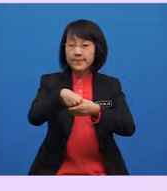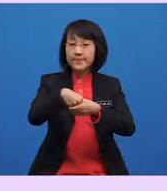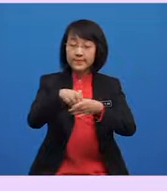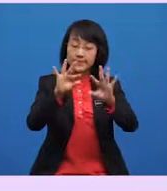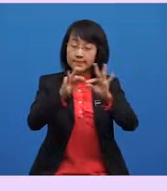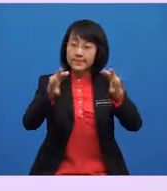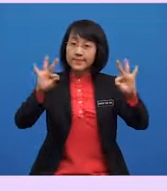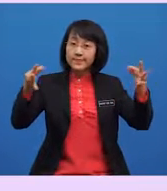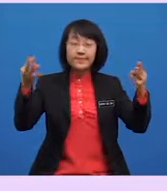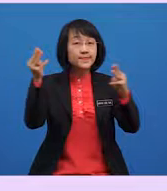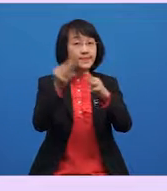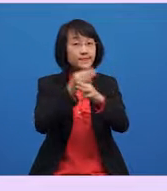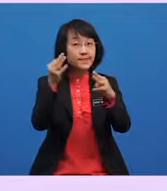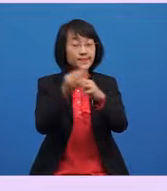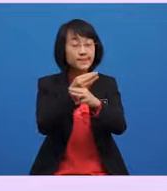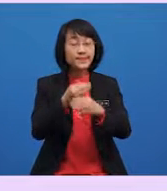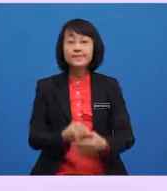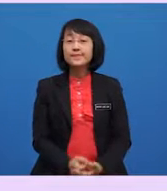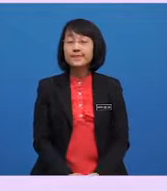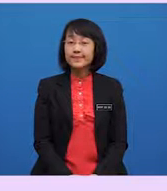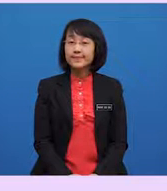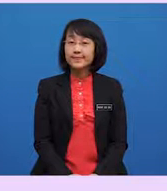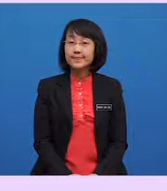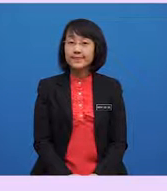bentuk ayat matematik.